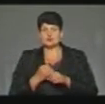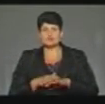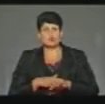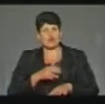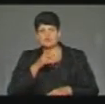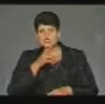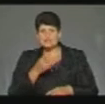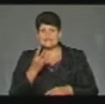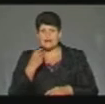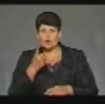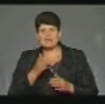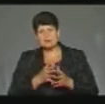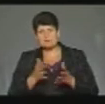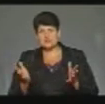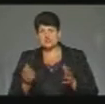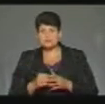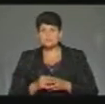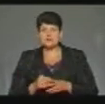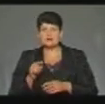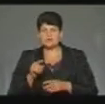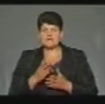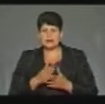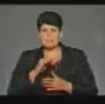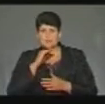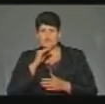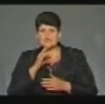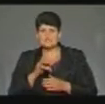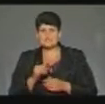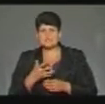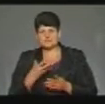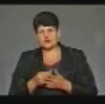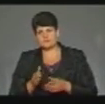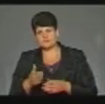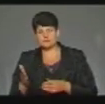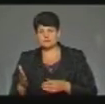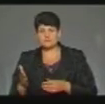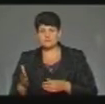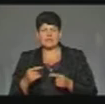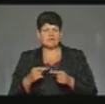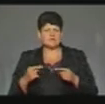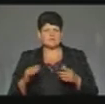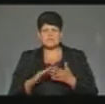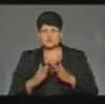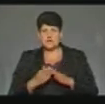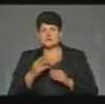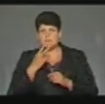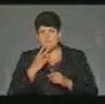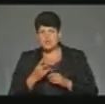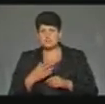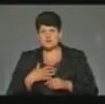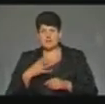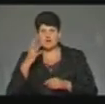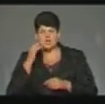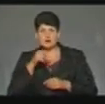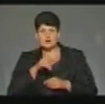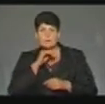час, 3 роки і більше, вони досить є професійними з свого боку, різні ситуації вже бачили, я рахую їх